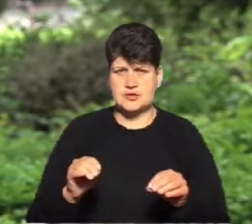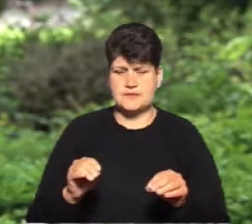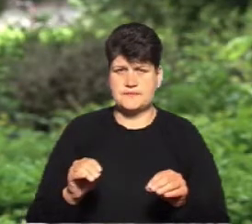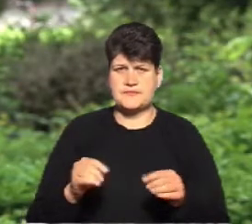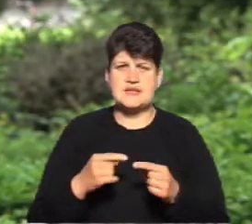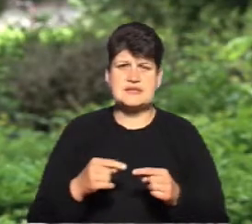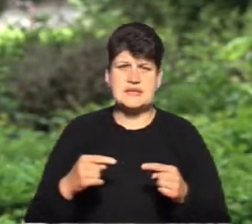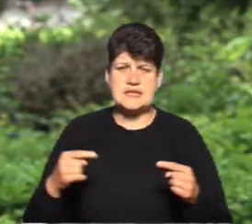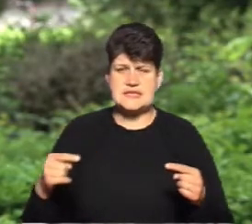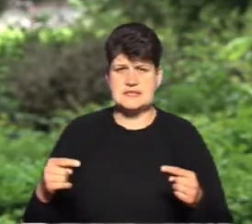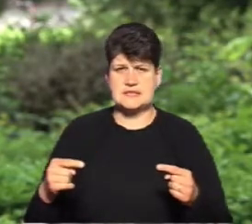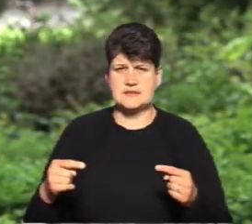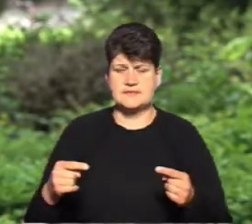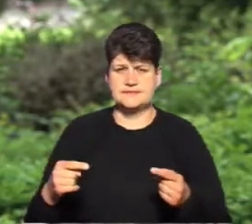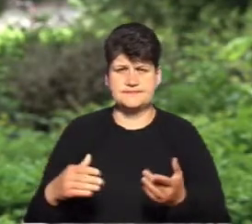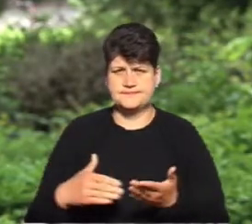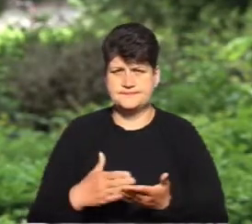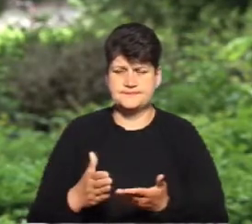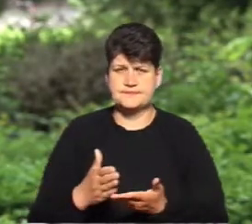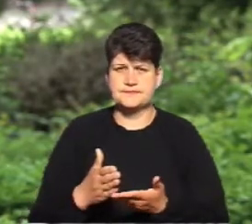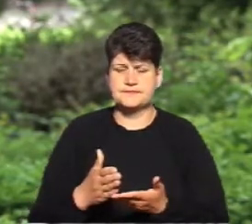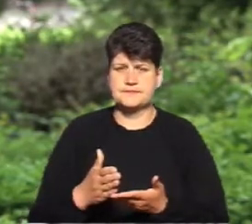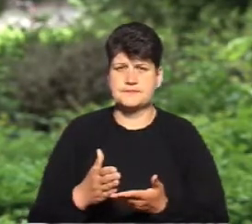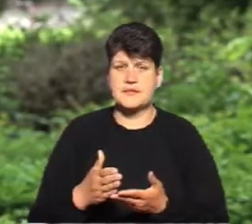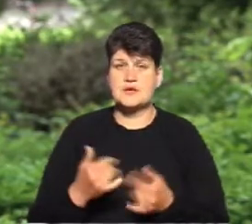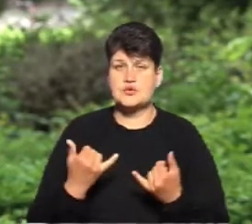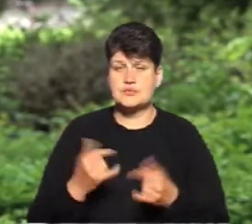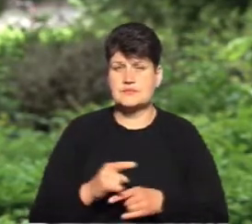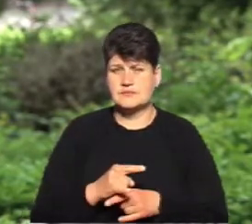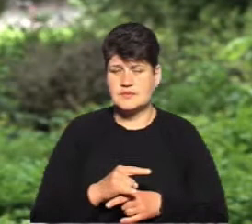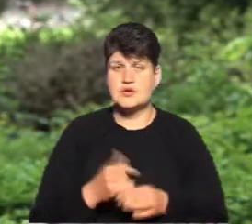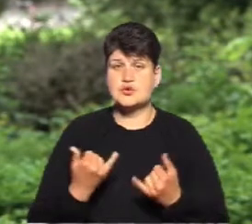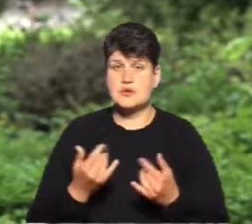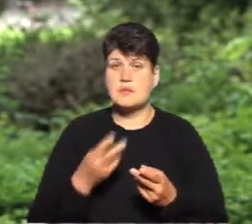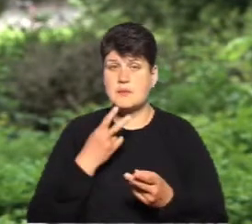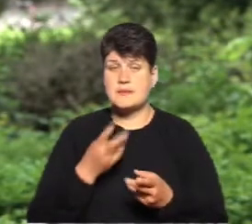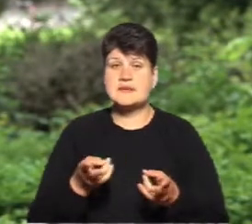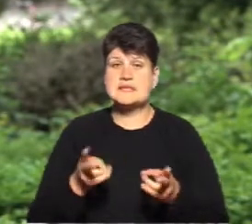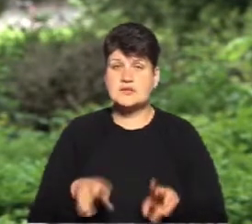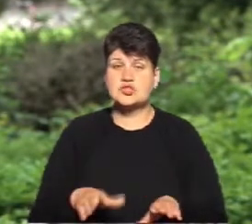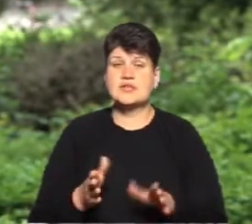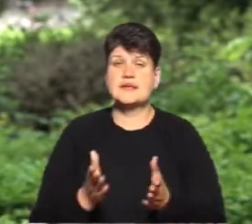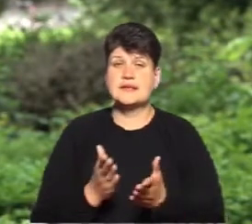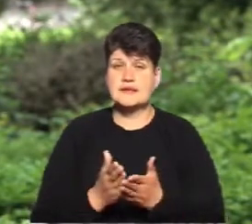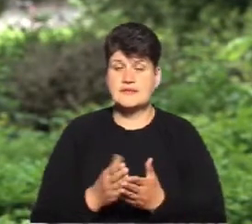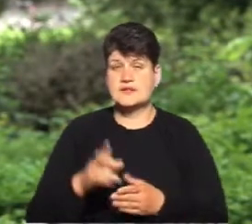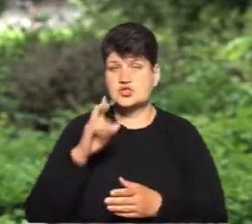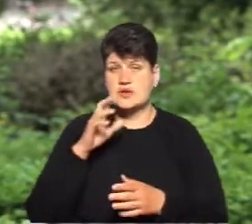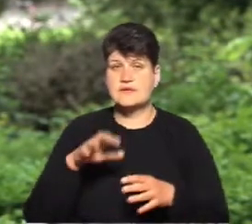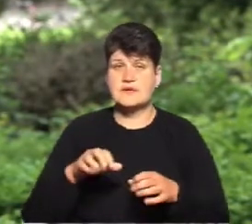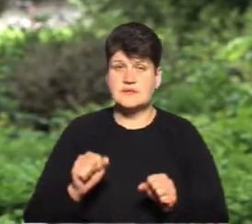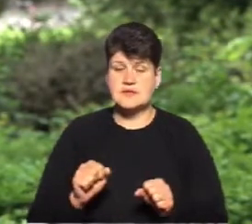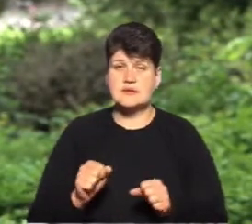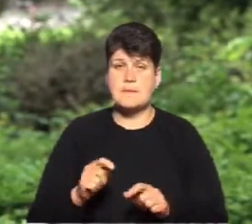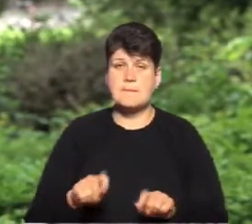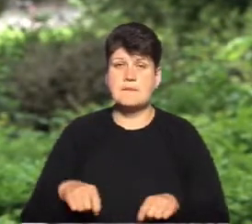І тільки сьогодні ми бачимо, що ці залишки, які залишилися в державній власності, передають комунальну власність.